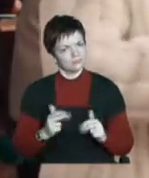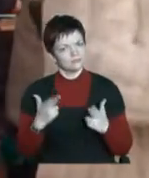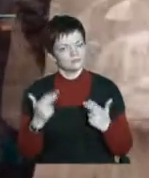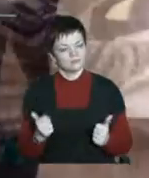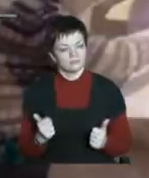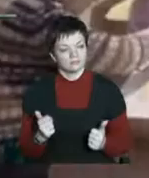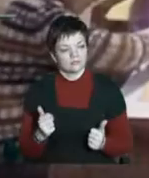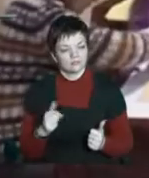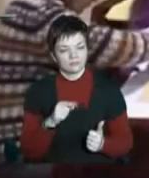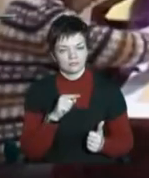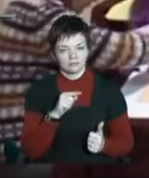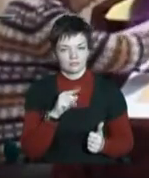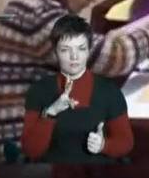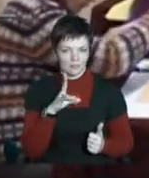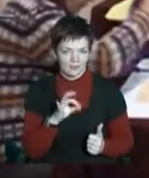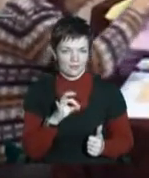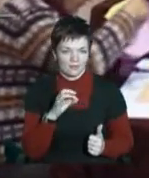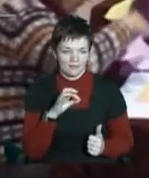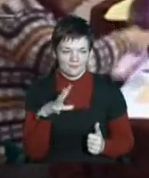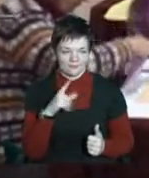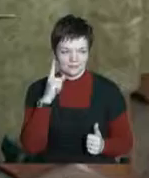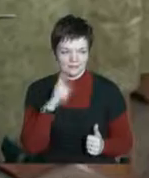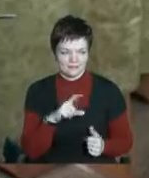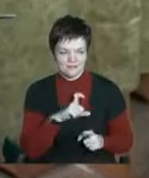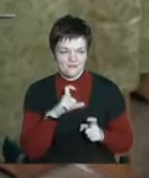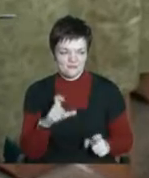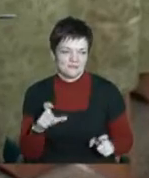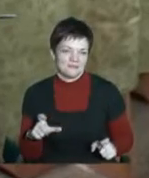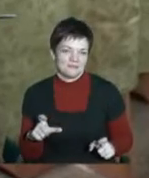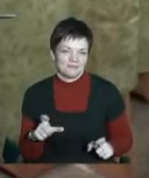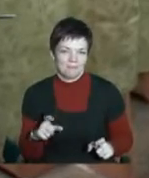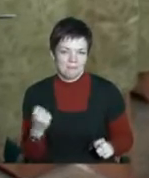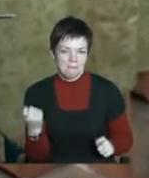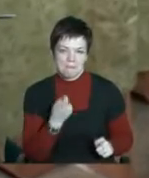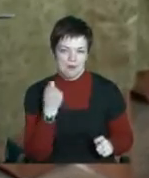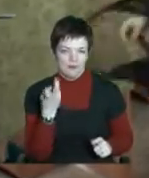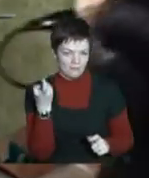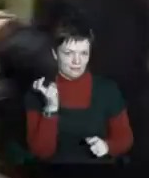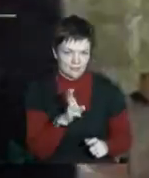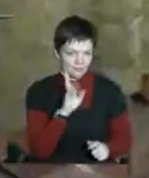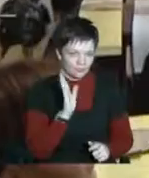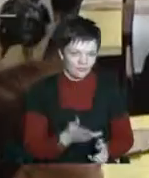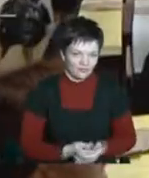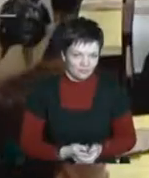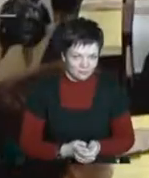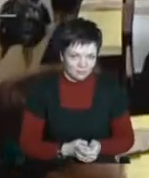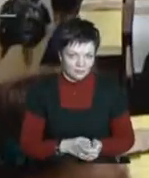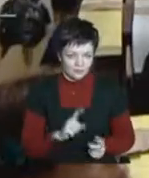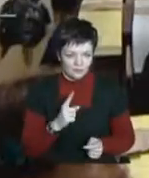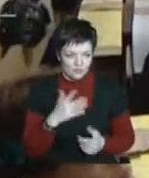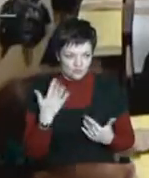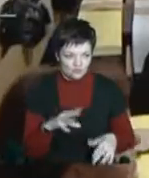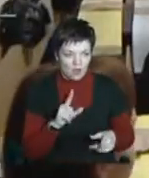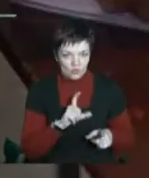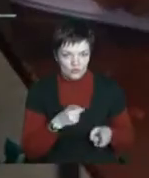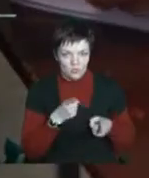31 октября будет рекордно низкая явка избирателей. И это тоже устраивало команду Кернеса. Главное же в том, что на